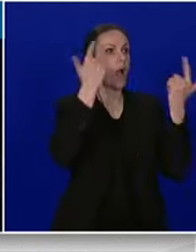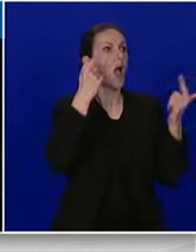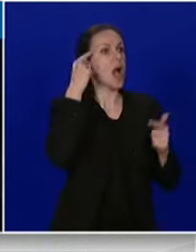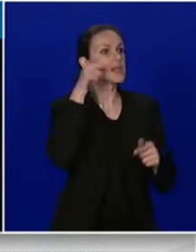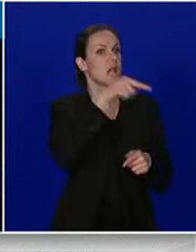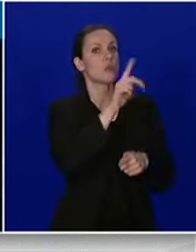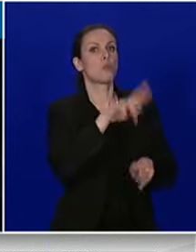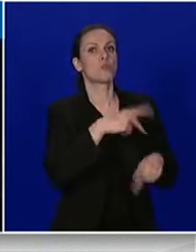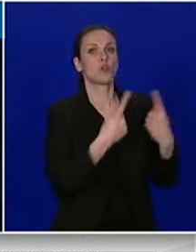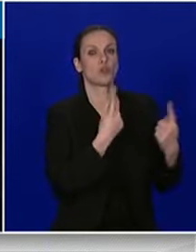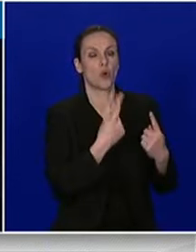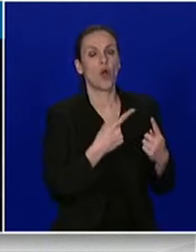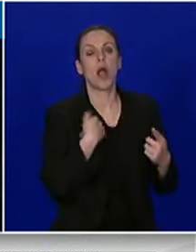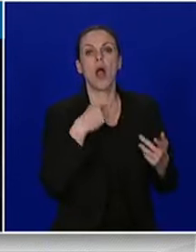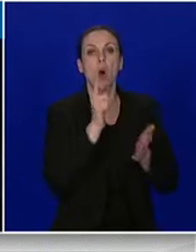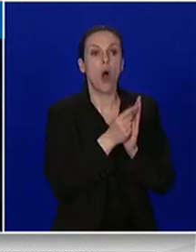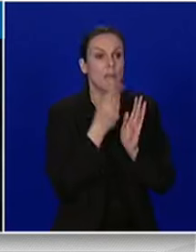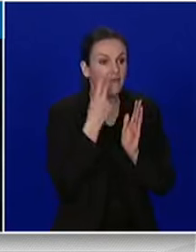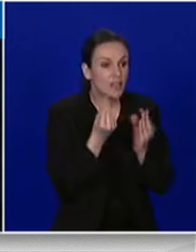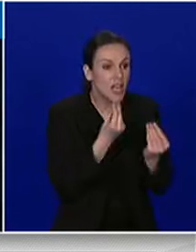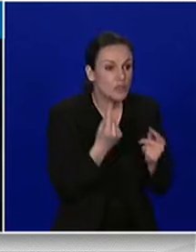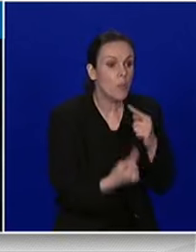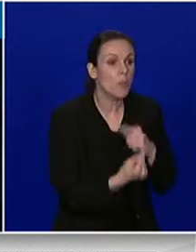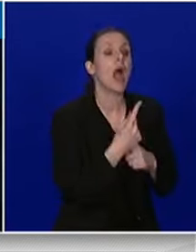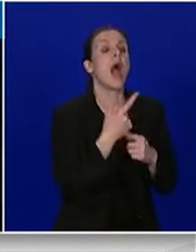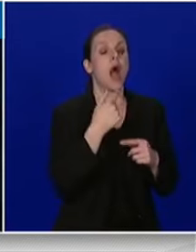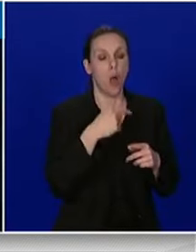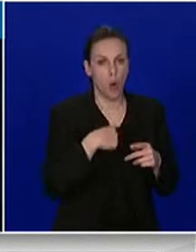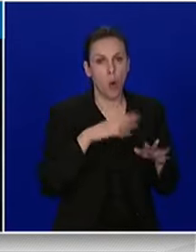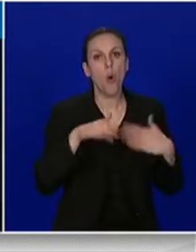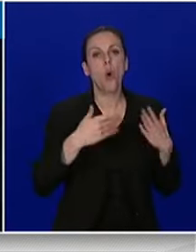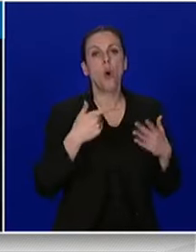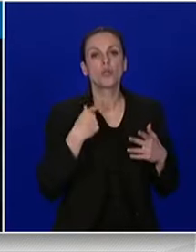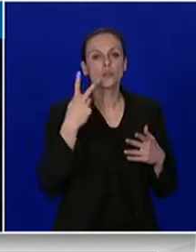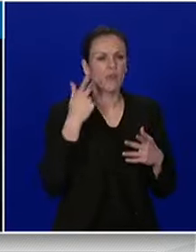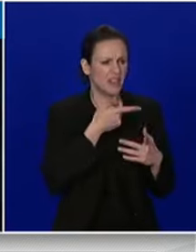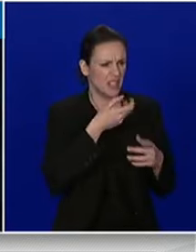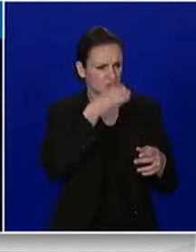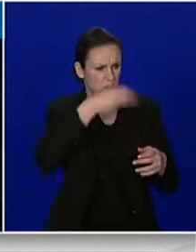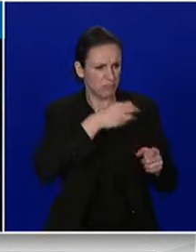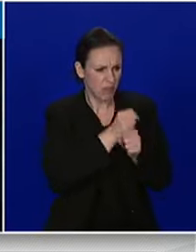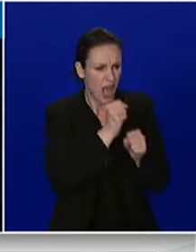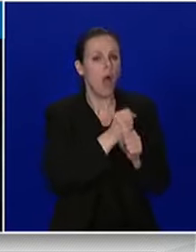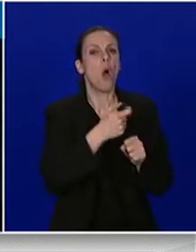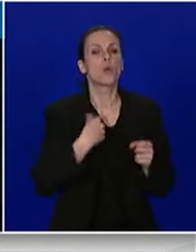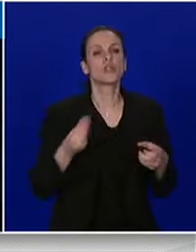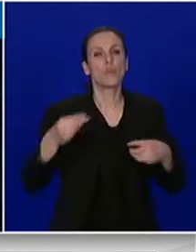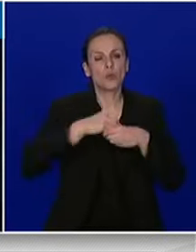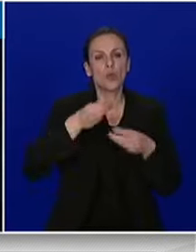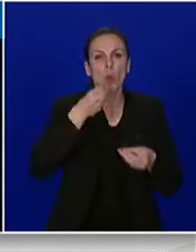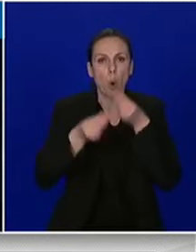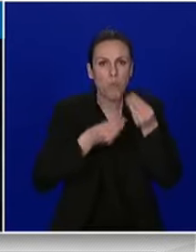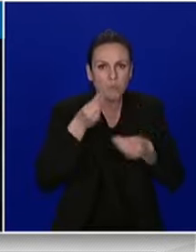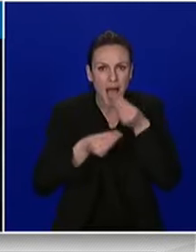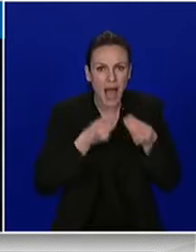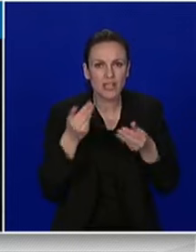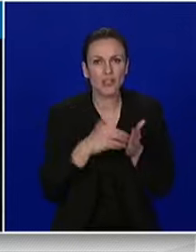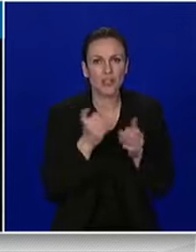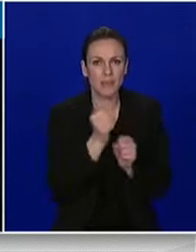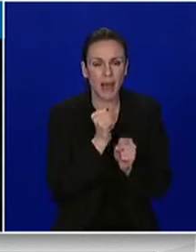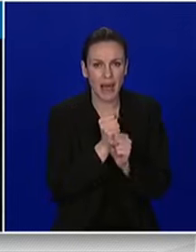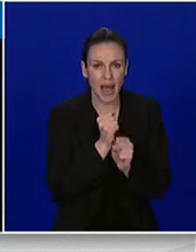reagirali smo kada smo vidjeli da je to na neki način određena disfunkcionalnost dodatnim uputama o postupanju